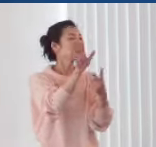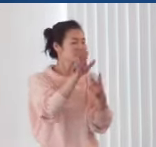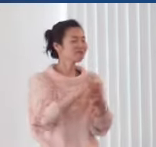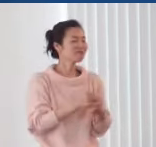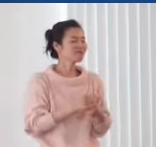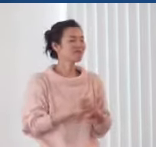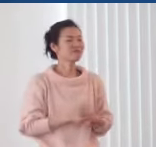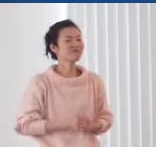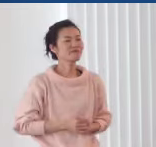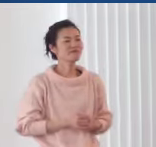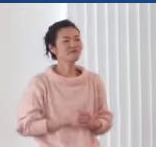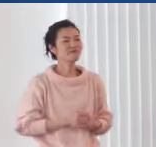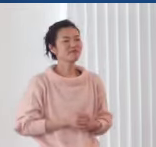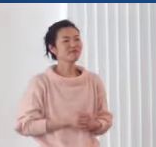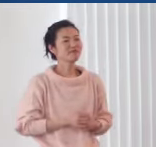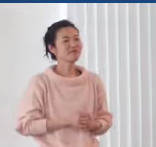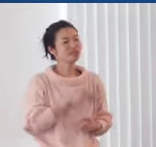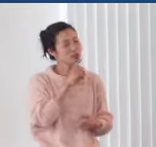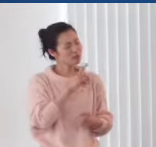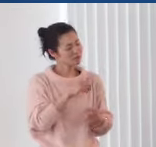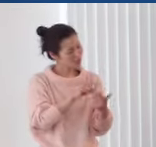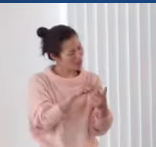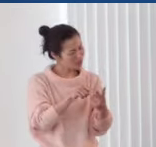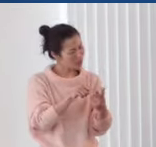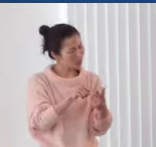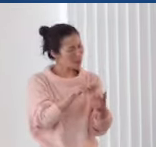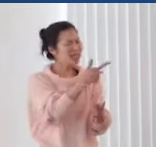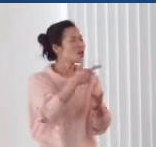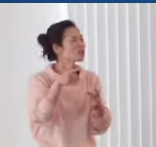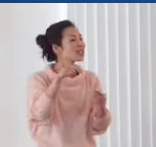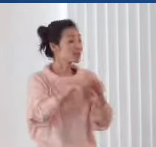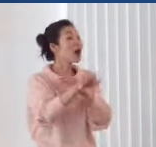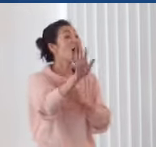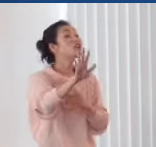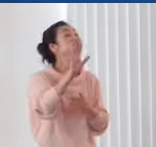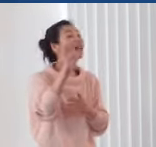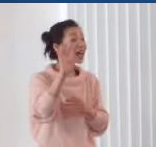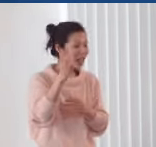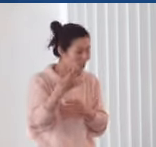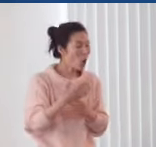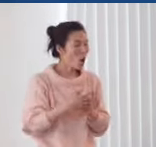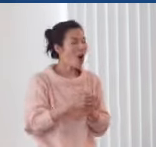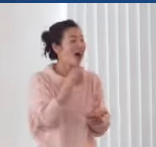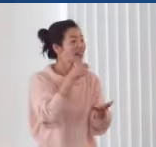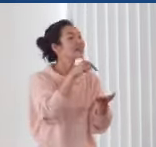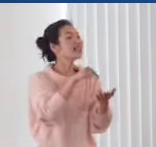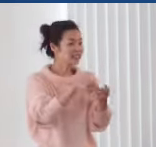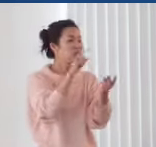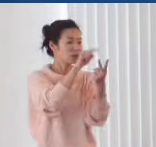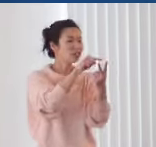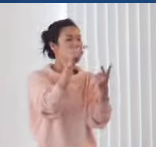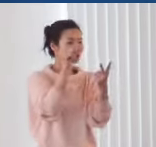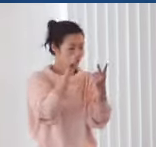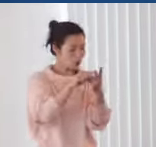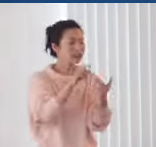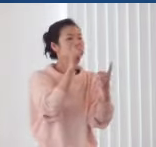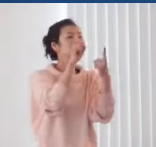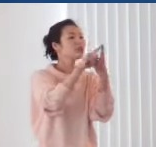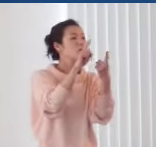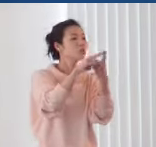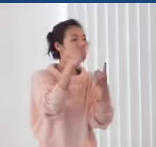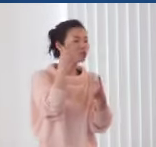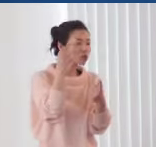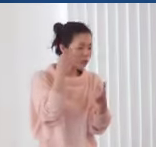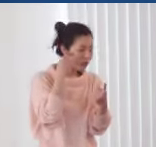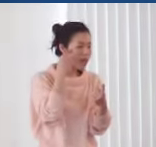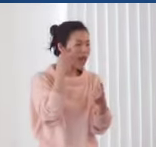まあ、2種類の時ってちょっと変なんですけども、まあ、2つの側面を考えなければならないと思うんですね。一つは、ま